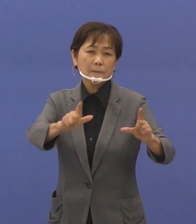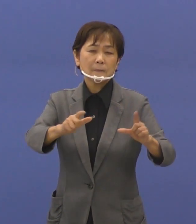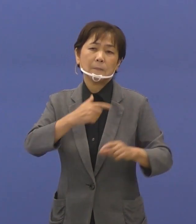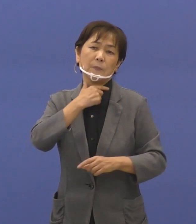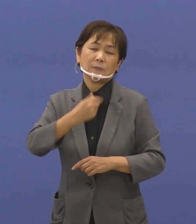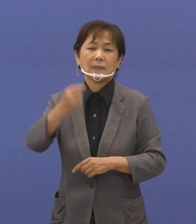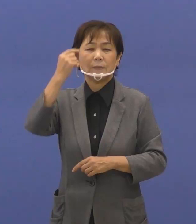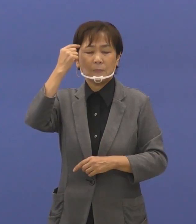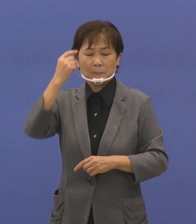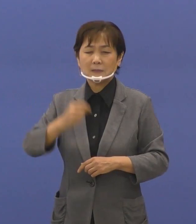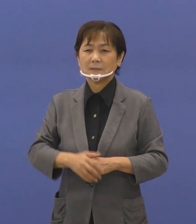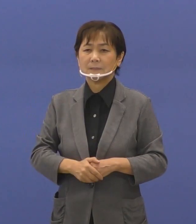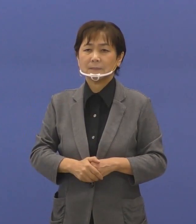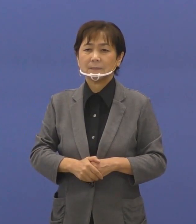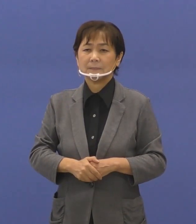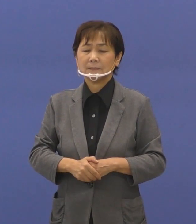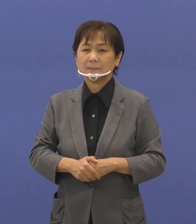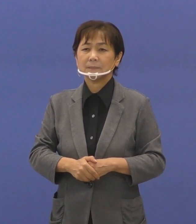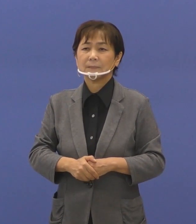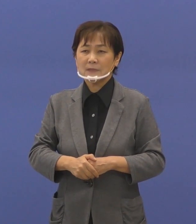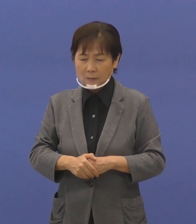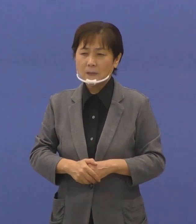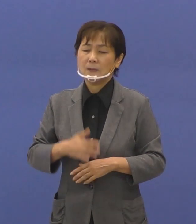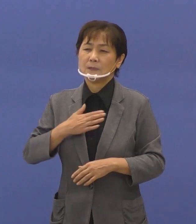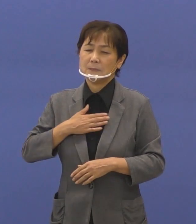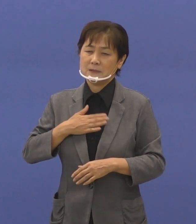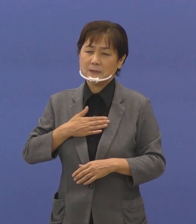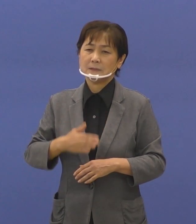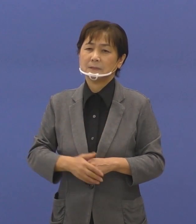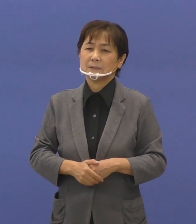ございます。そちらについて、まだ今精査中ということですが、